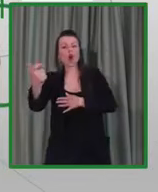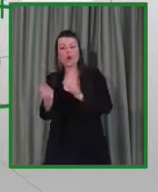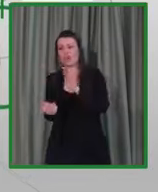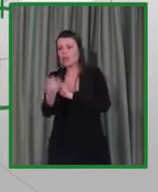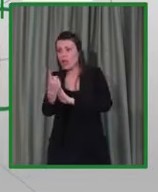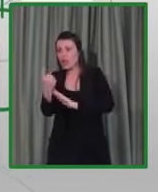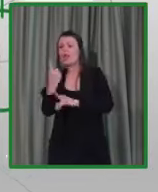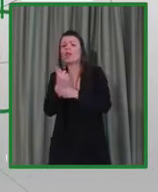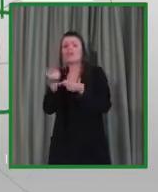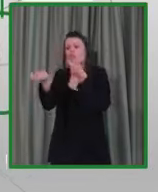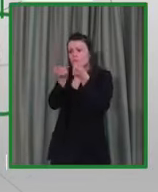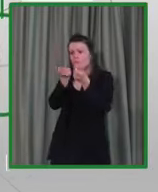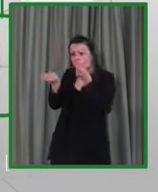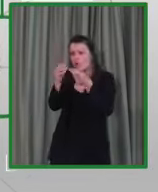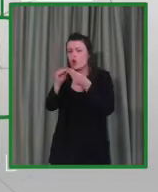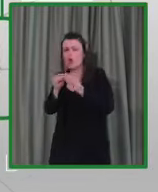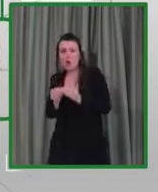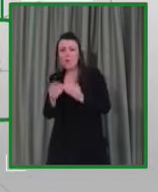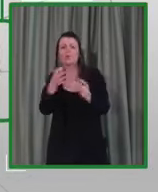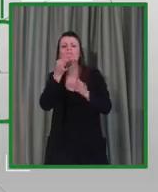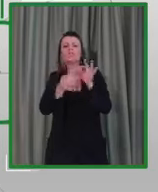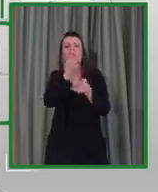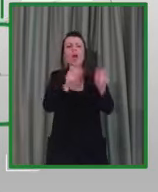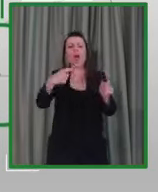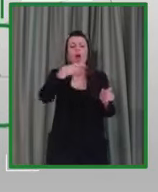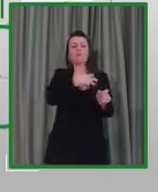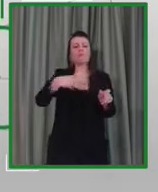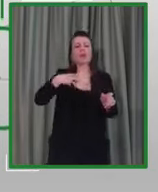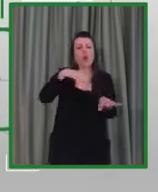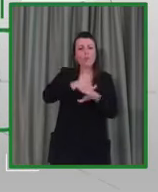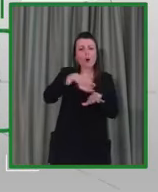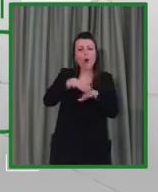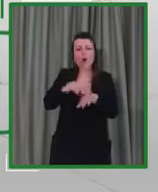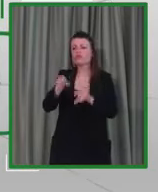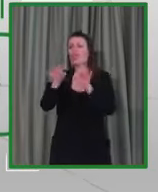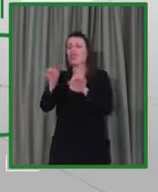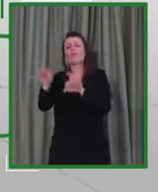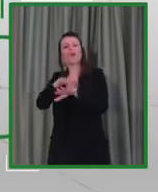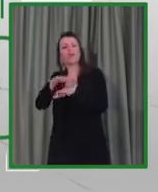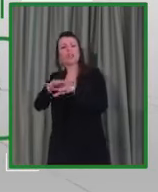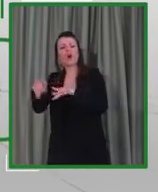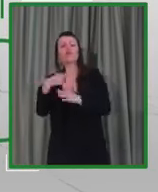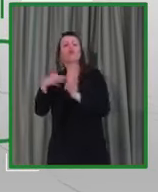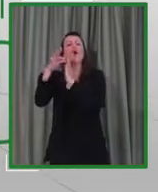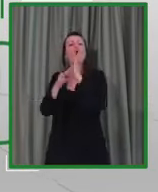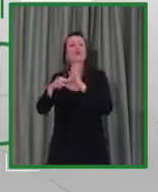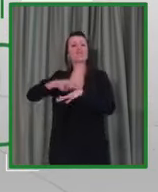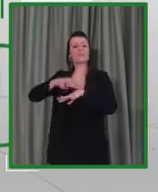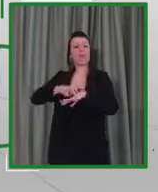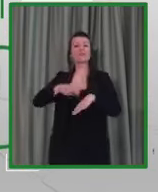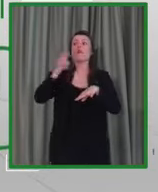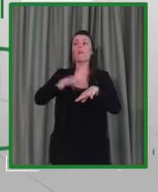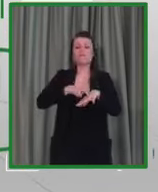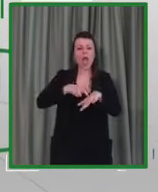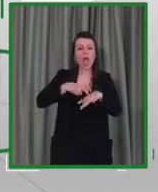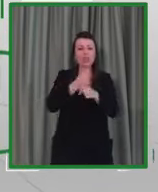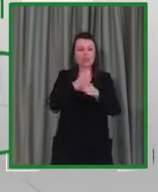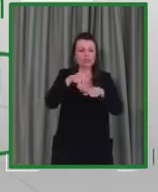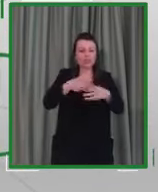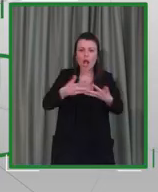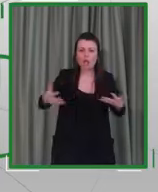e quindi pneumologi infettivologi gli ordini dei medici la medicina del territorio stiamo già lavorando